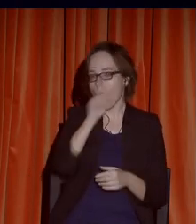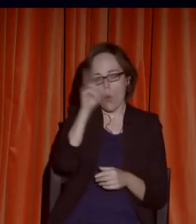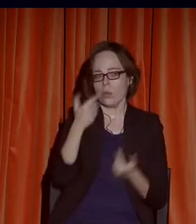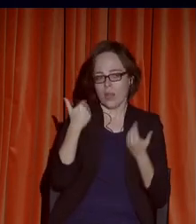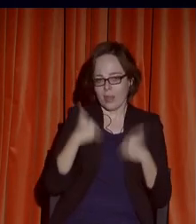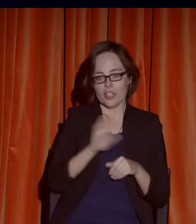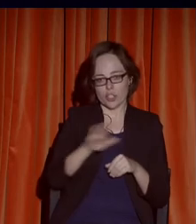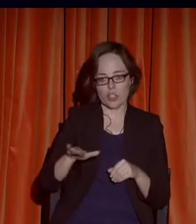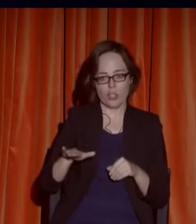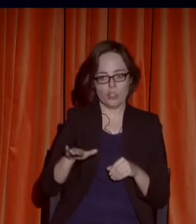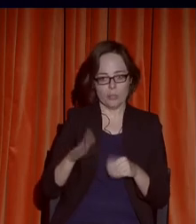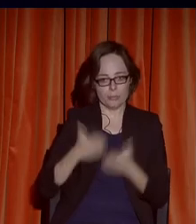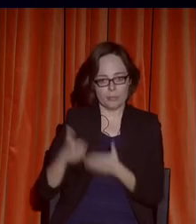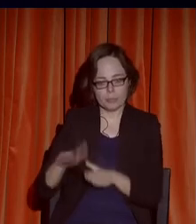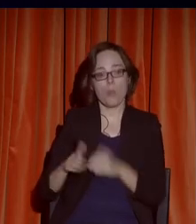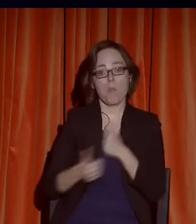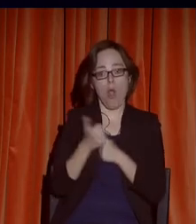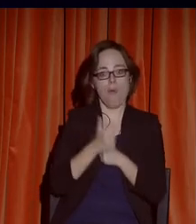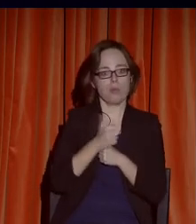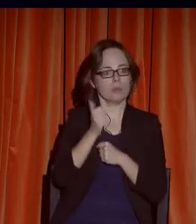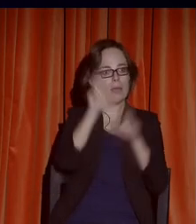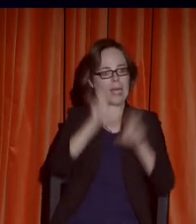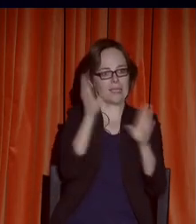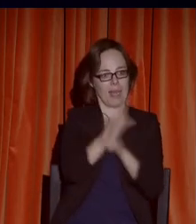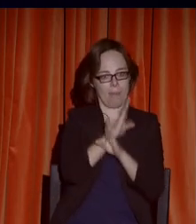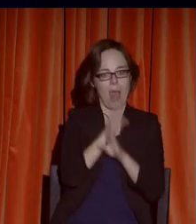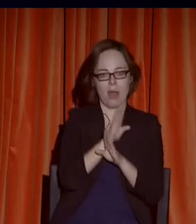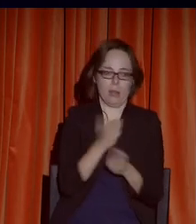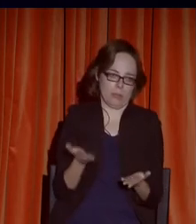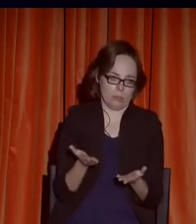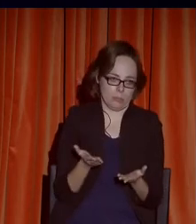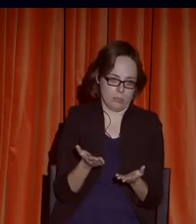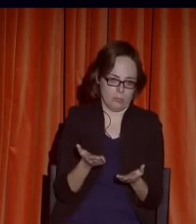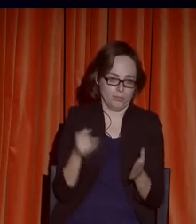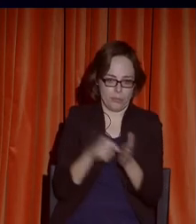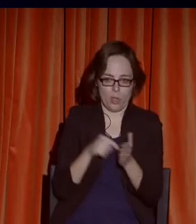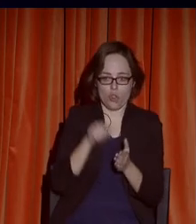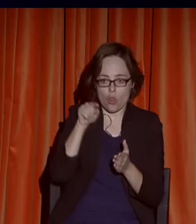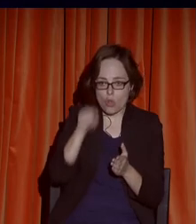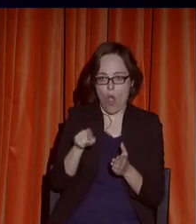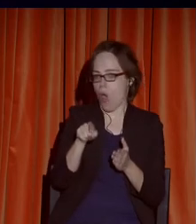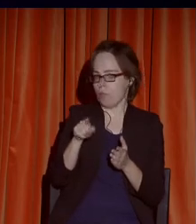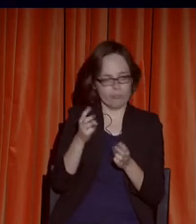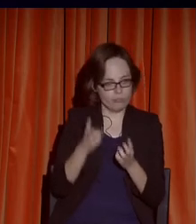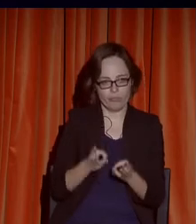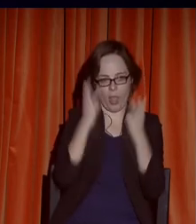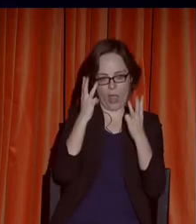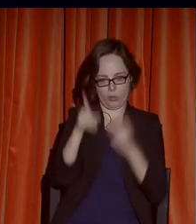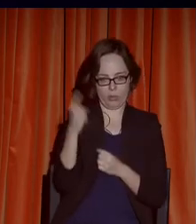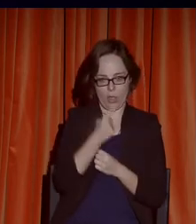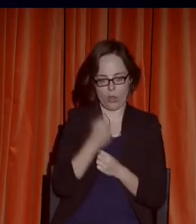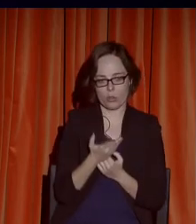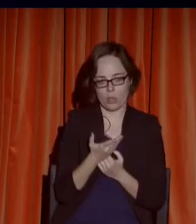strachem przed kryzysem klimatycznym. Więc myślę, że ten priorytet jako zagrożenie jest absolutnie fundamentalny i